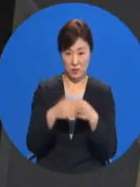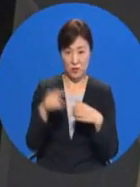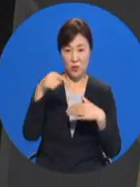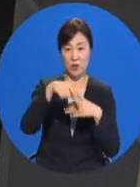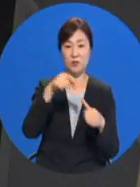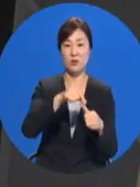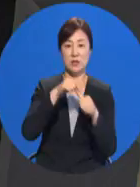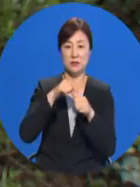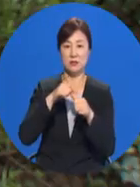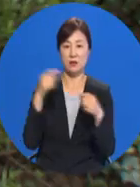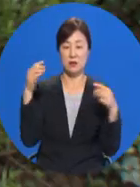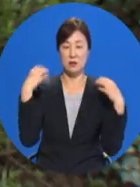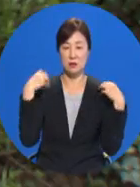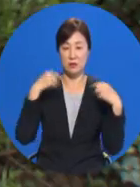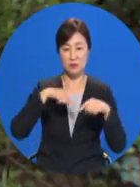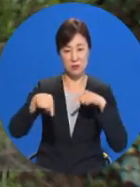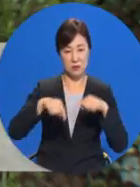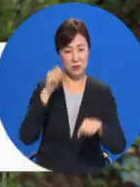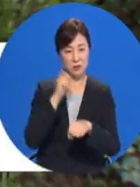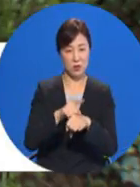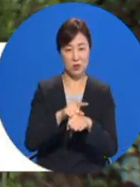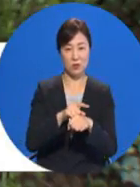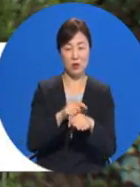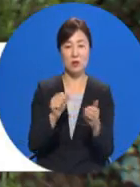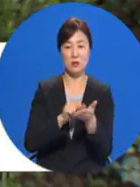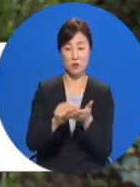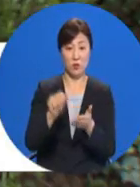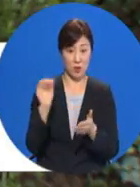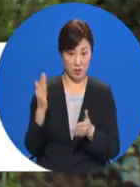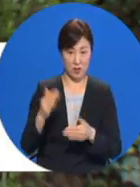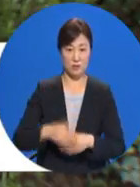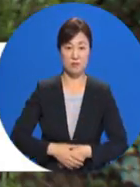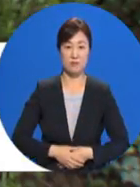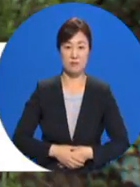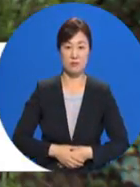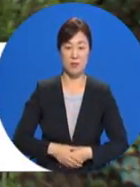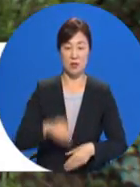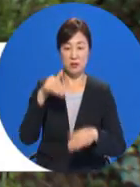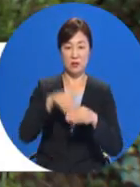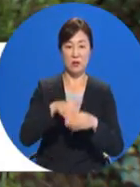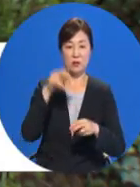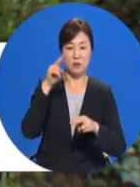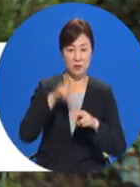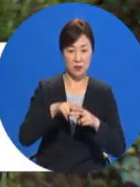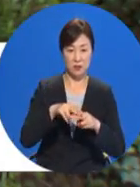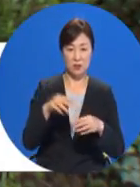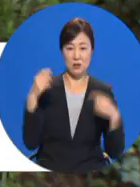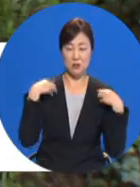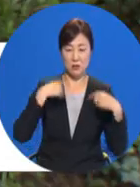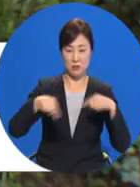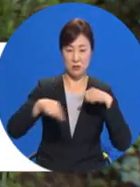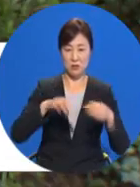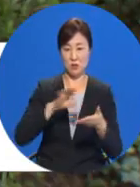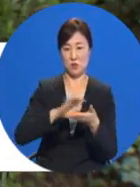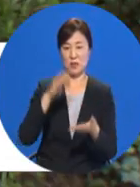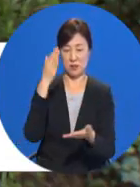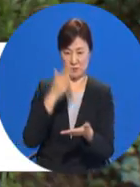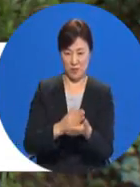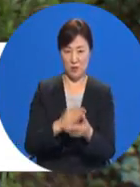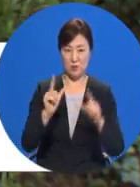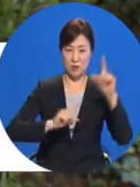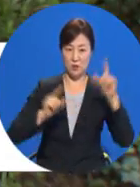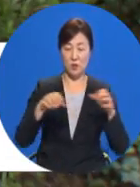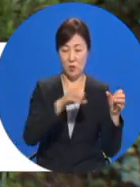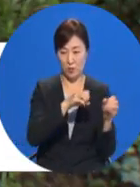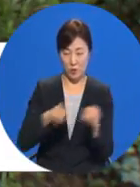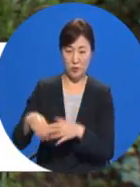뒤따라야 한다는 겁니다. 정무직성에 있는 자리는 정치적 이용을 하려는 그런 태도를 버리고 순수하게